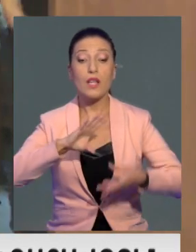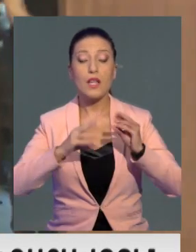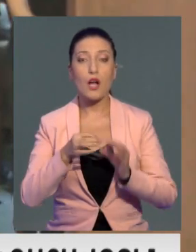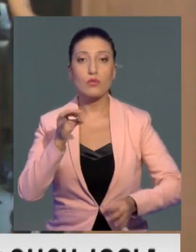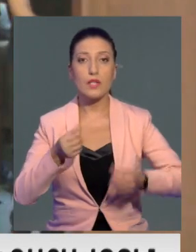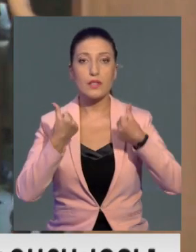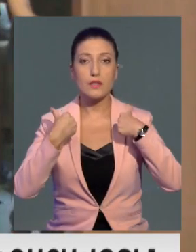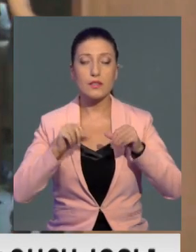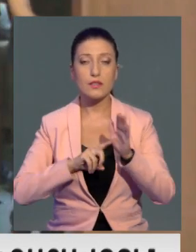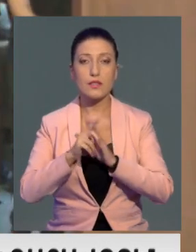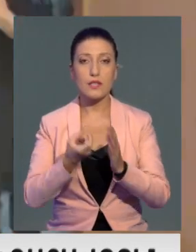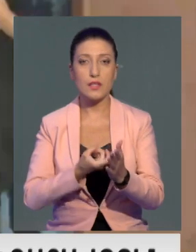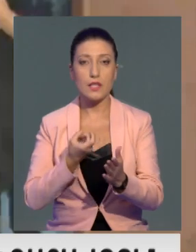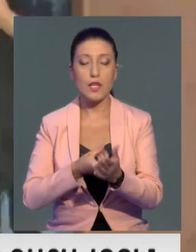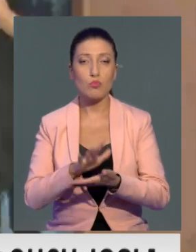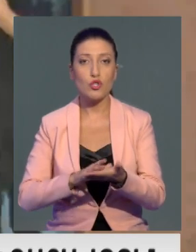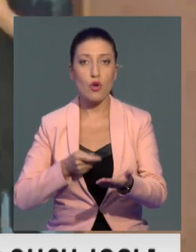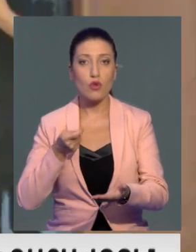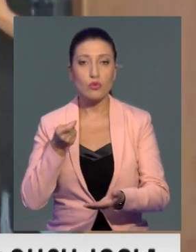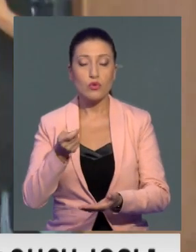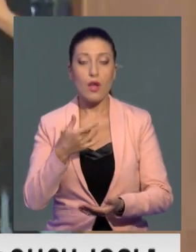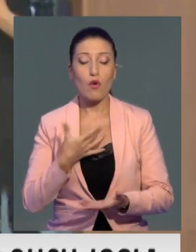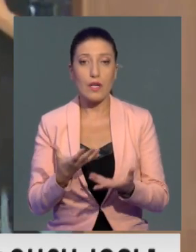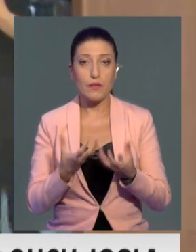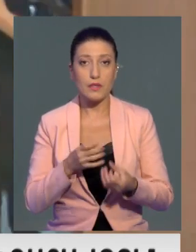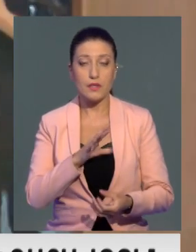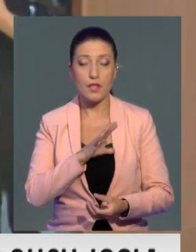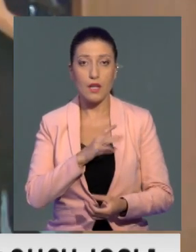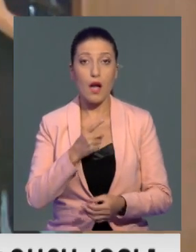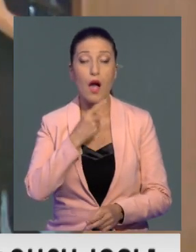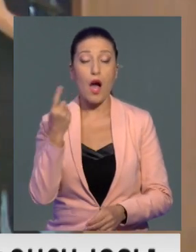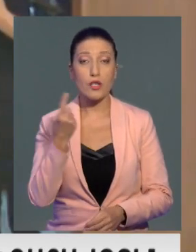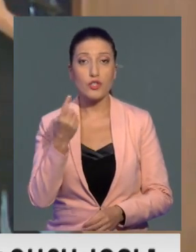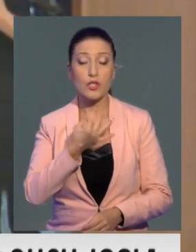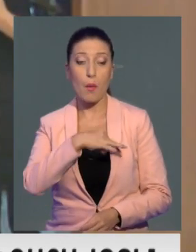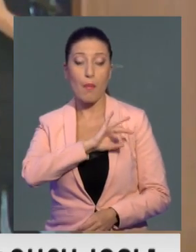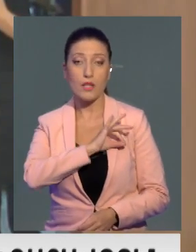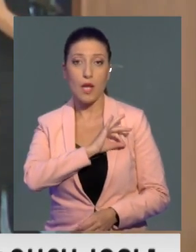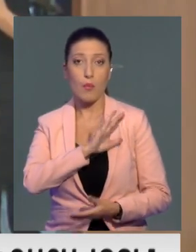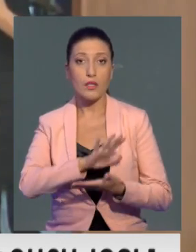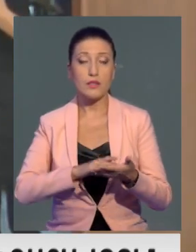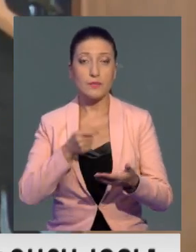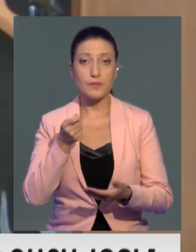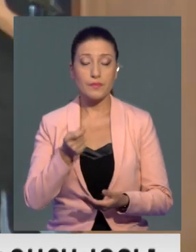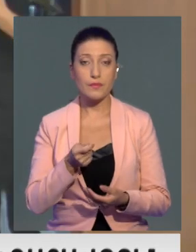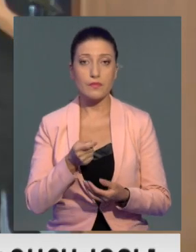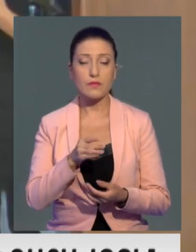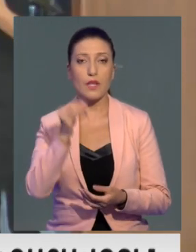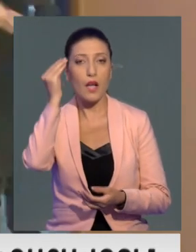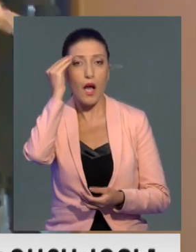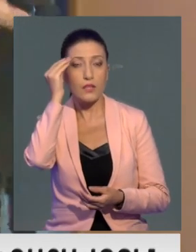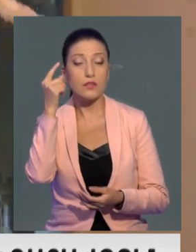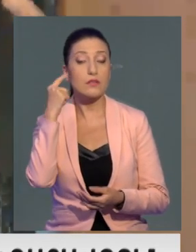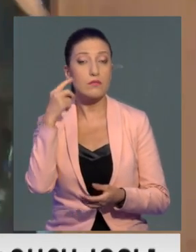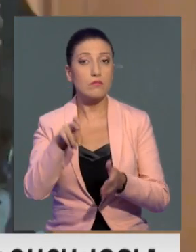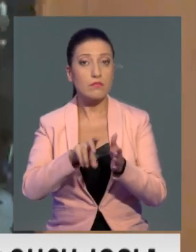քննել միջնորդությունները, որոնք որ ներկայացվել էին իրեն, և առաջինը փաստաբաններին դիմելով ու նրանց կարծիքը հաշվի